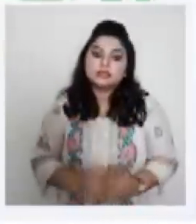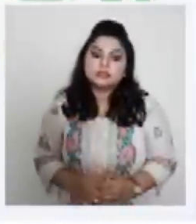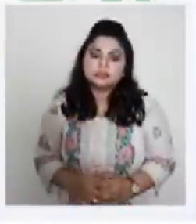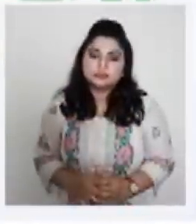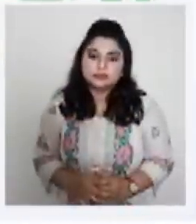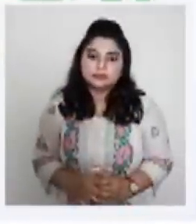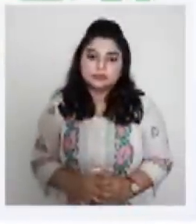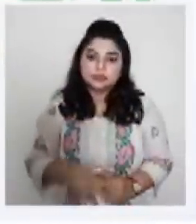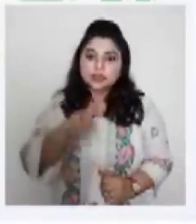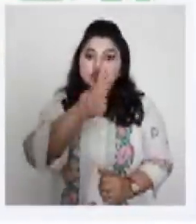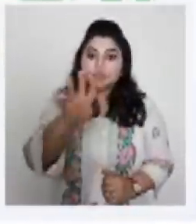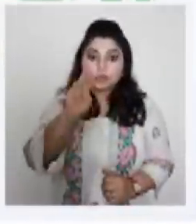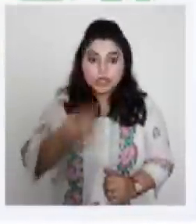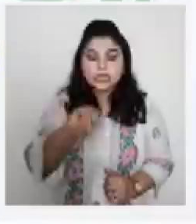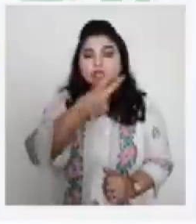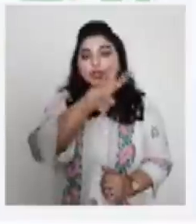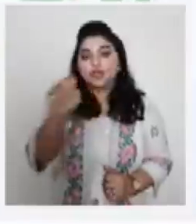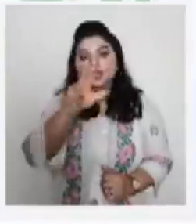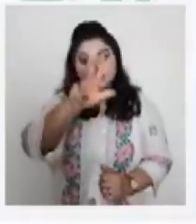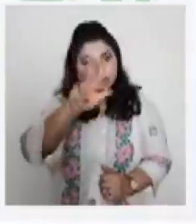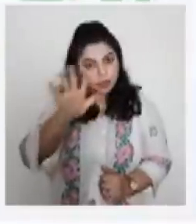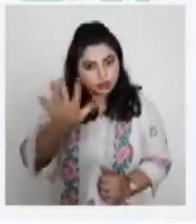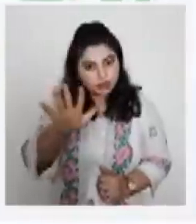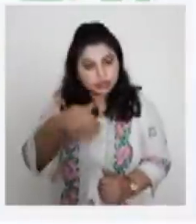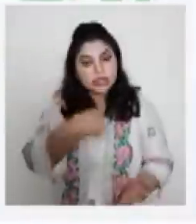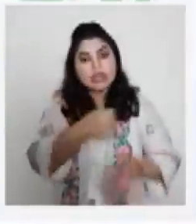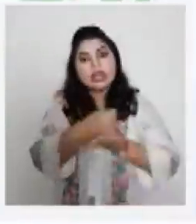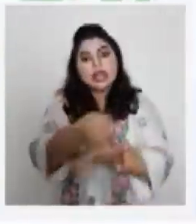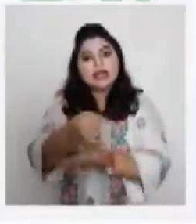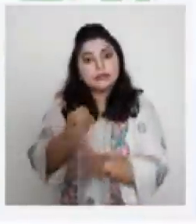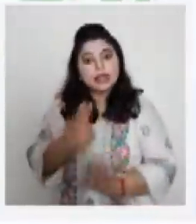হয়েছে ৮০০টি। সংগৃহীত হয়েছে এ পর্যন্ত